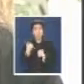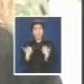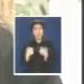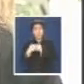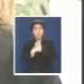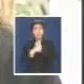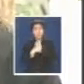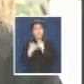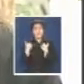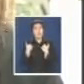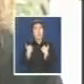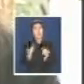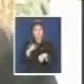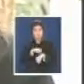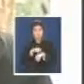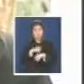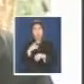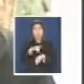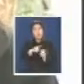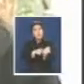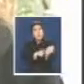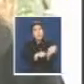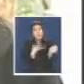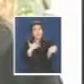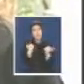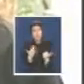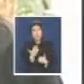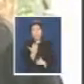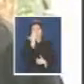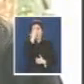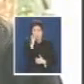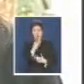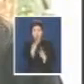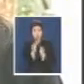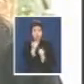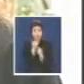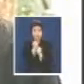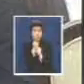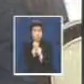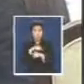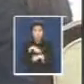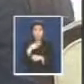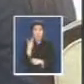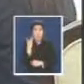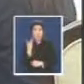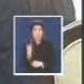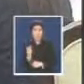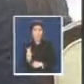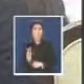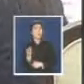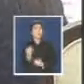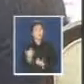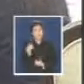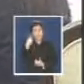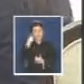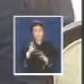เราคุยกันได้แต่ว่าเวลานั้นไม่ได้นานพอก ็ ต้องช่วยกันทำอย่างเต็มที่ ค ือ เวลาบางครั้งนับวันท่านนายก ค่ะ เพราะฉะนั้นหน่ว